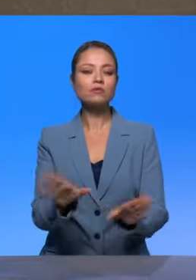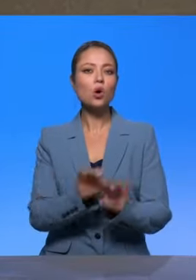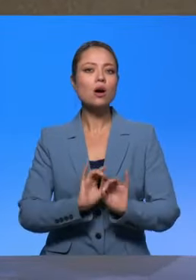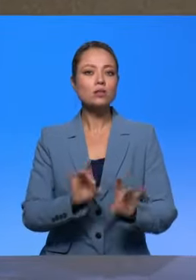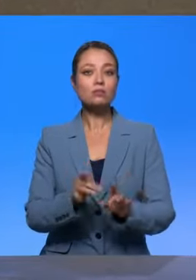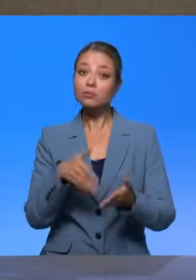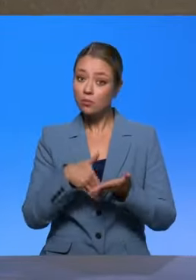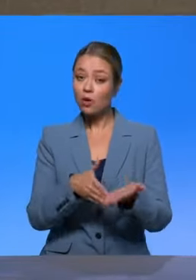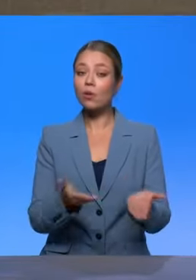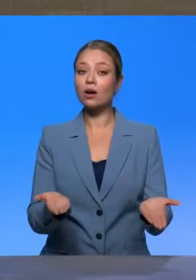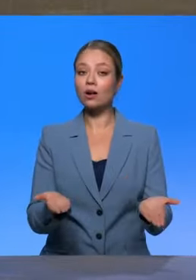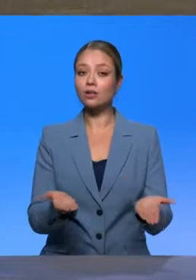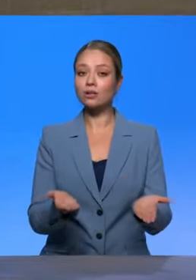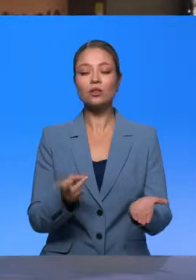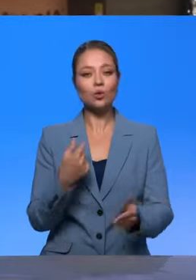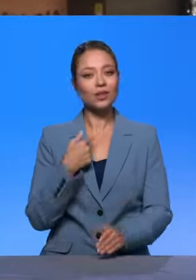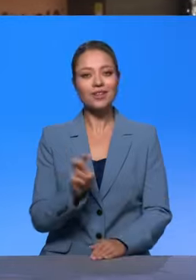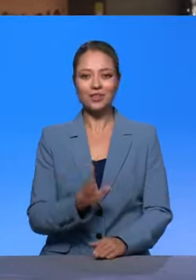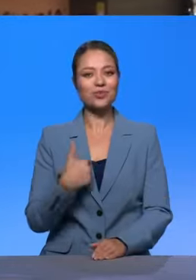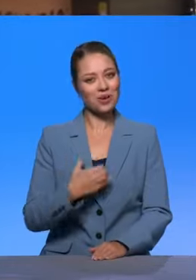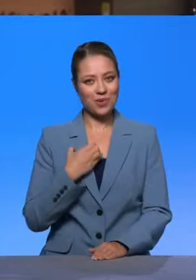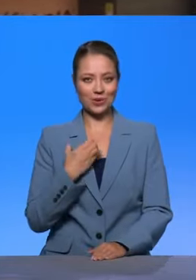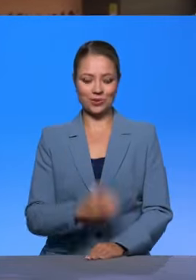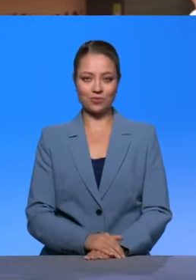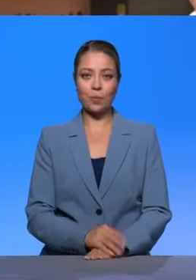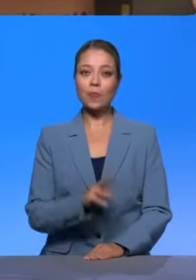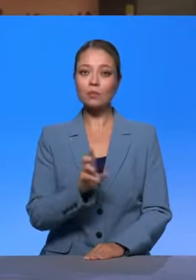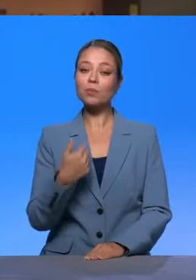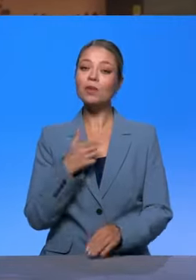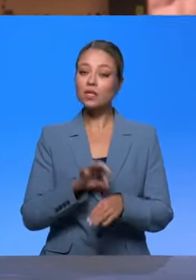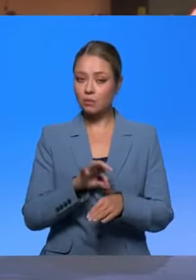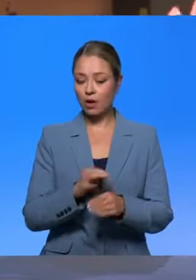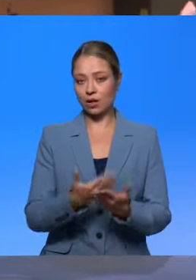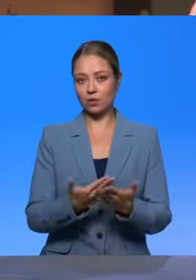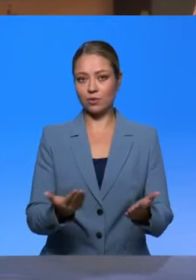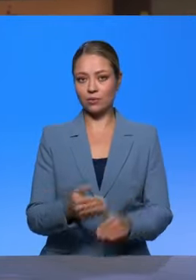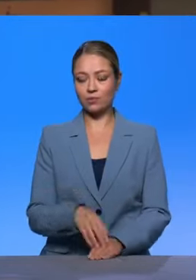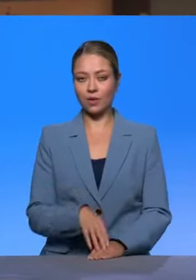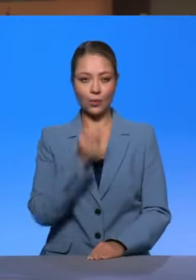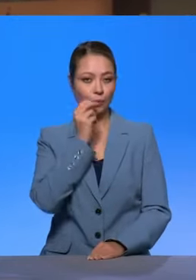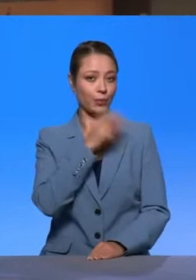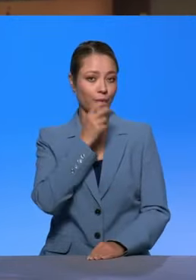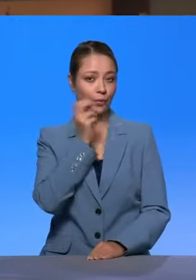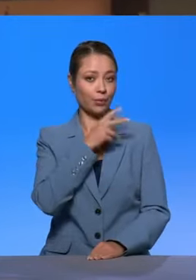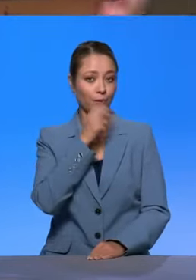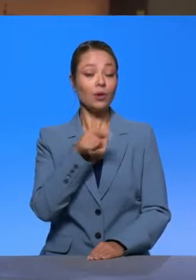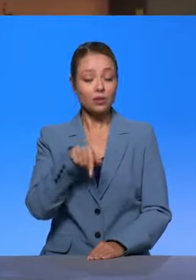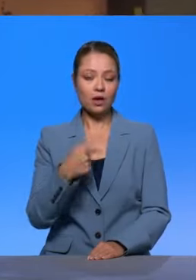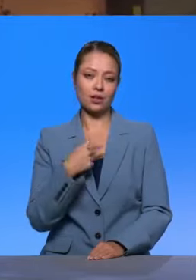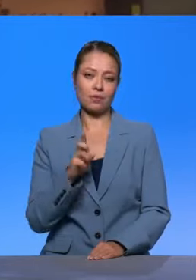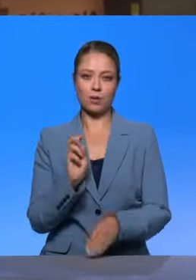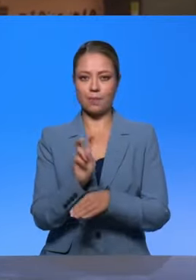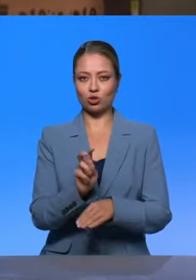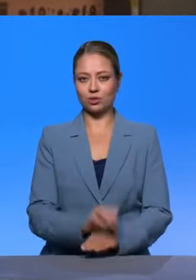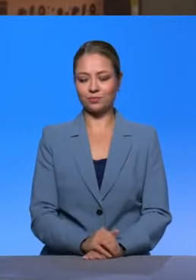помогает. Но я не хожу, боюсь. Вот если бы я заболела, например, то пошла бы. Ну, уже как-то